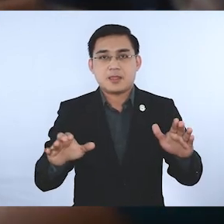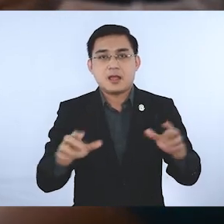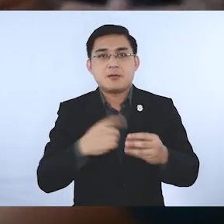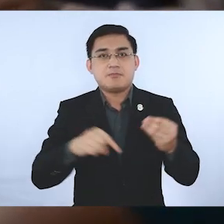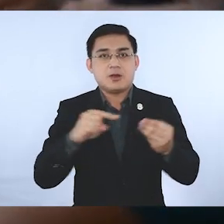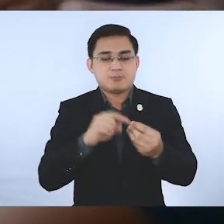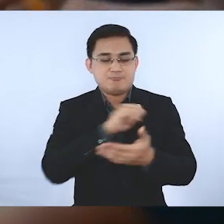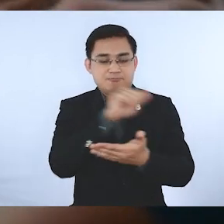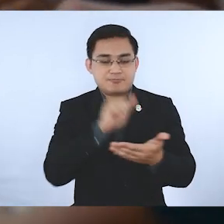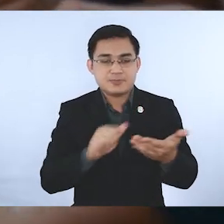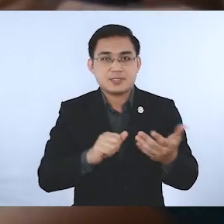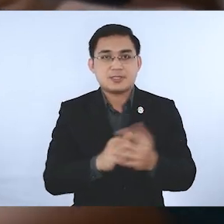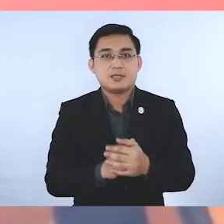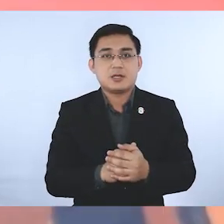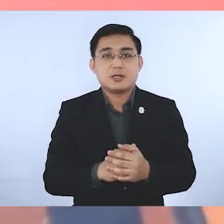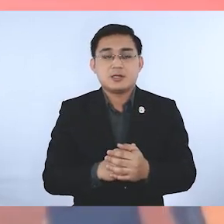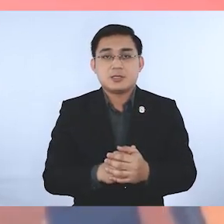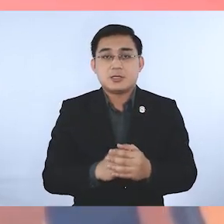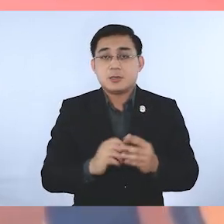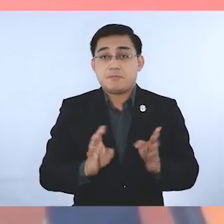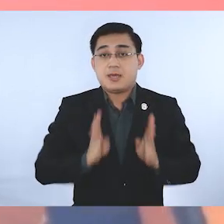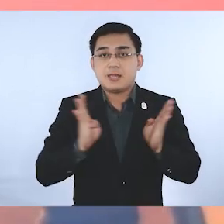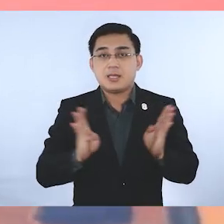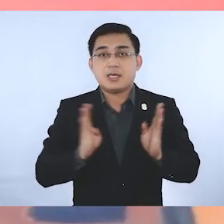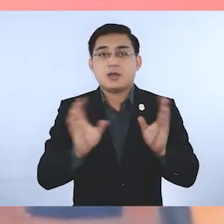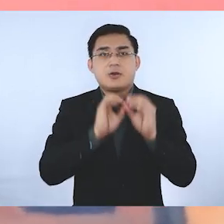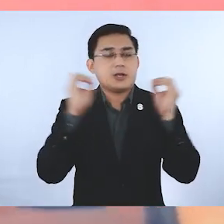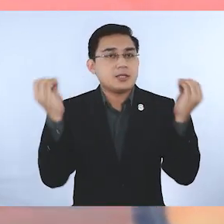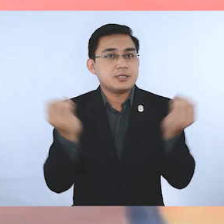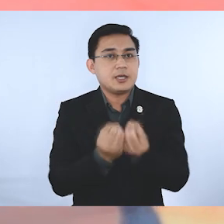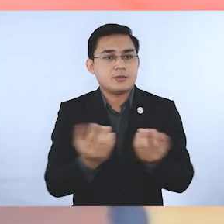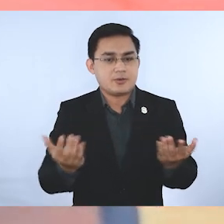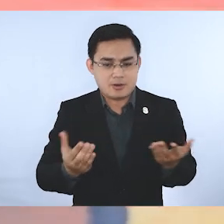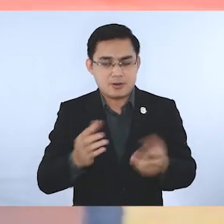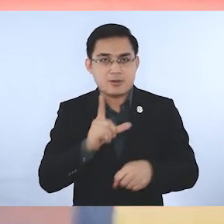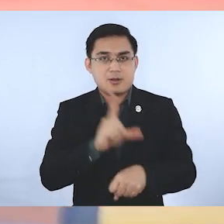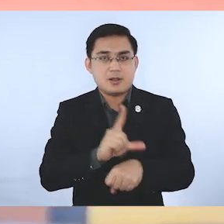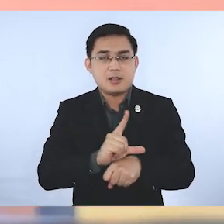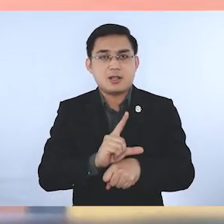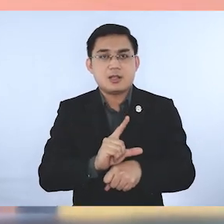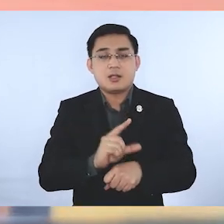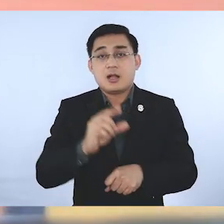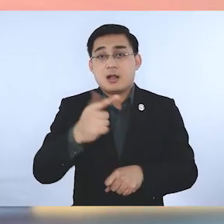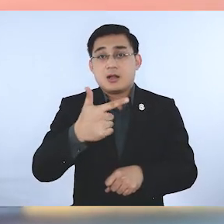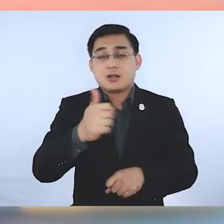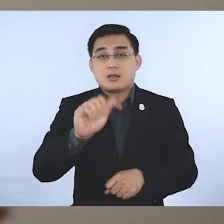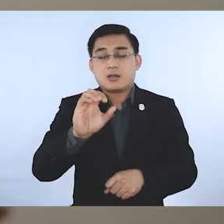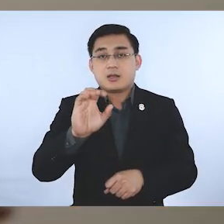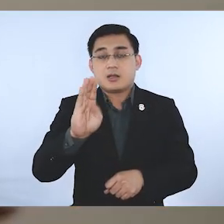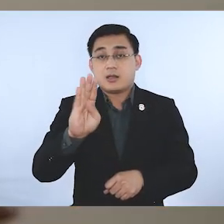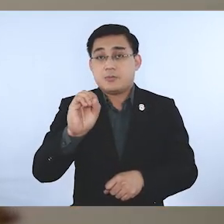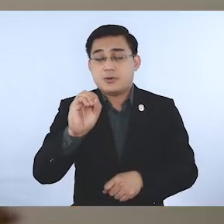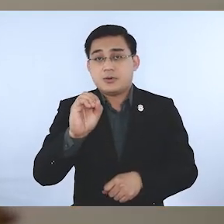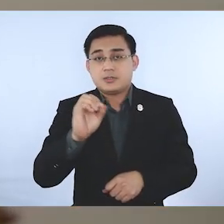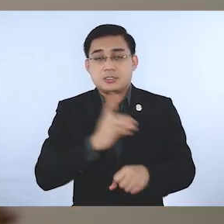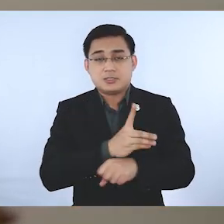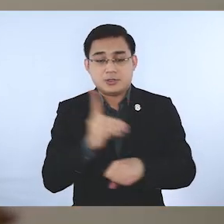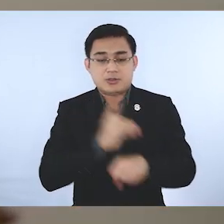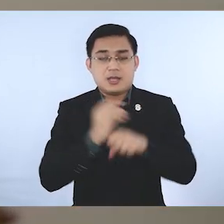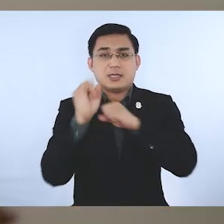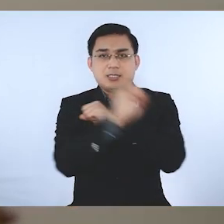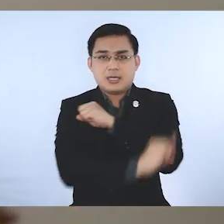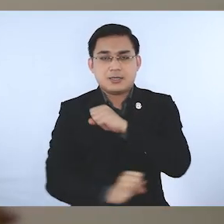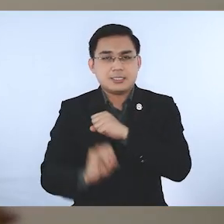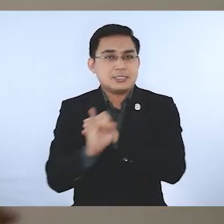ng sining. Ang Kapisanang Binhi po sa aming lokal ng Gamo, distrito ng Isabela East,